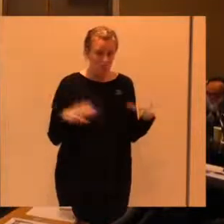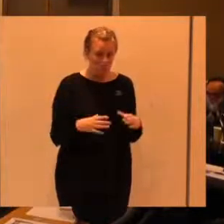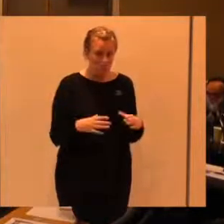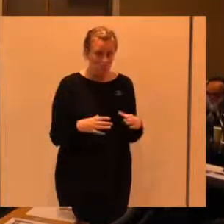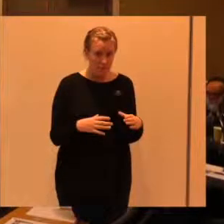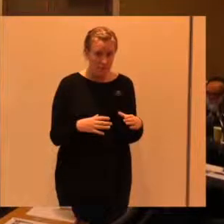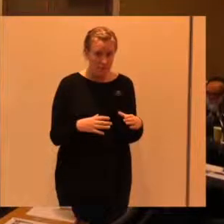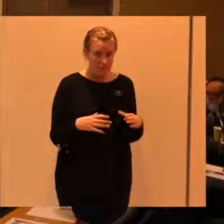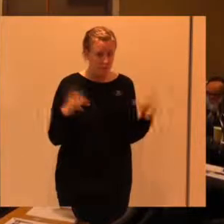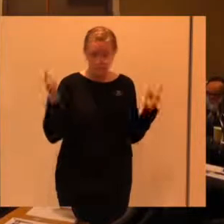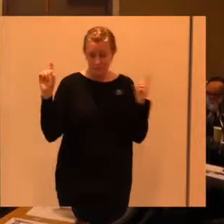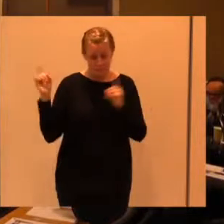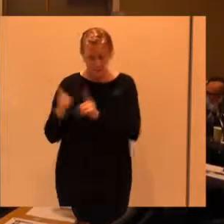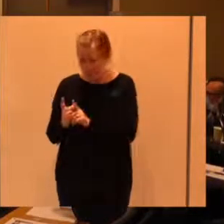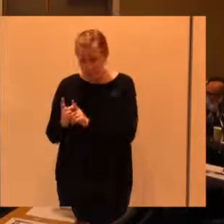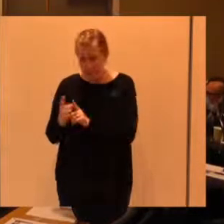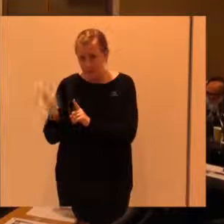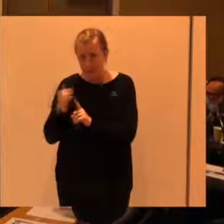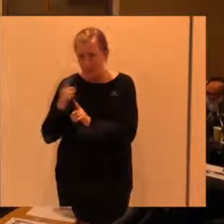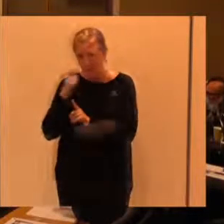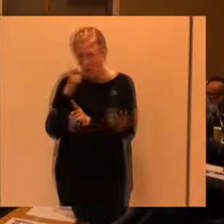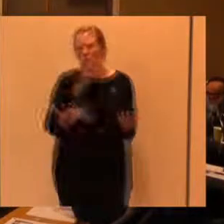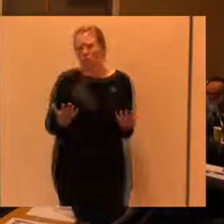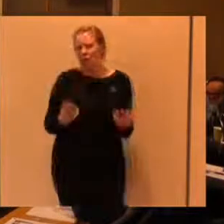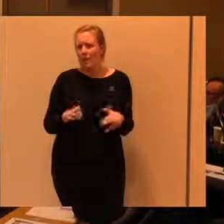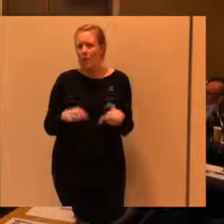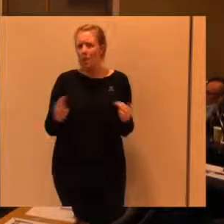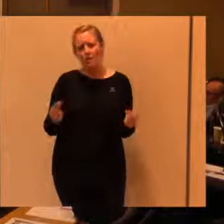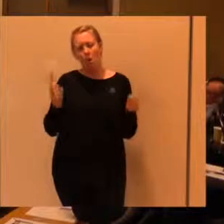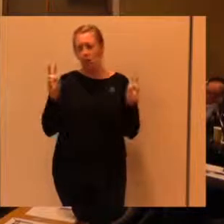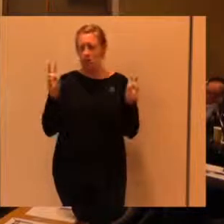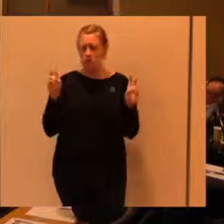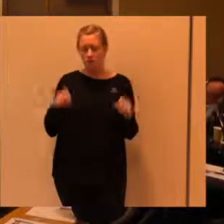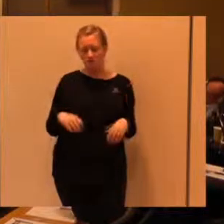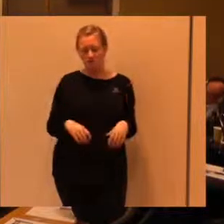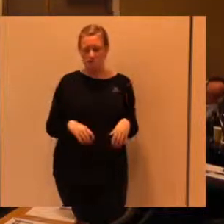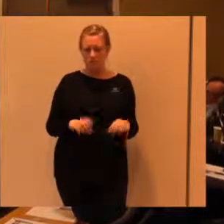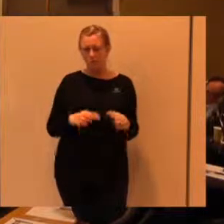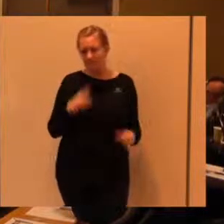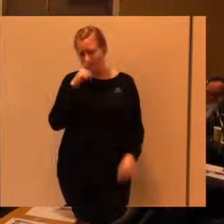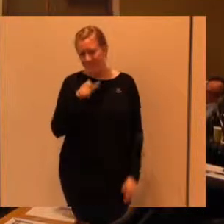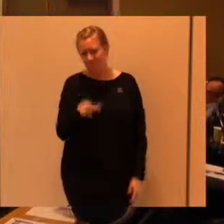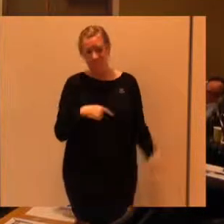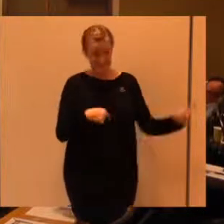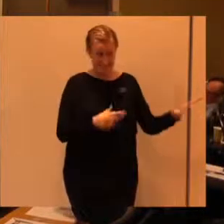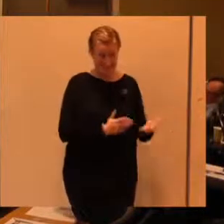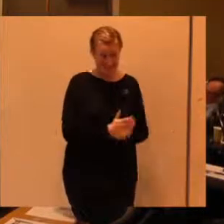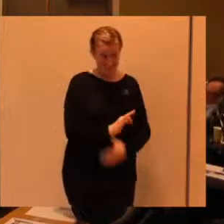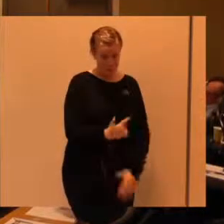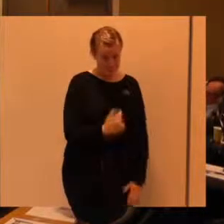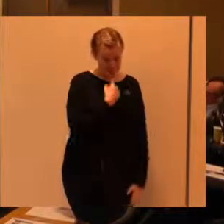som inte får ner antalet ögonfixeringar särskilt mycket när vi jämför. Vad ligger genomsnittet, frågar du? Just det.